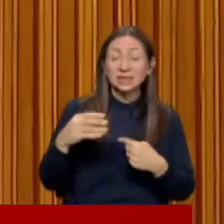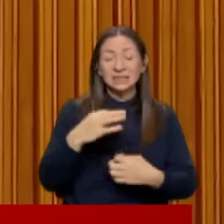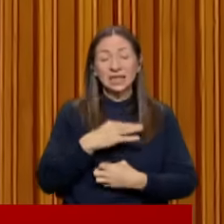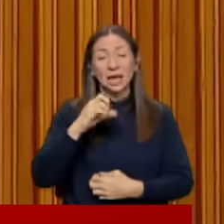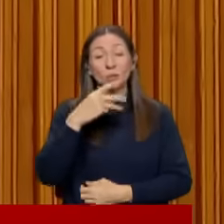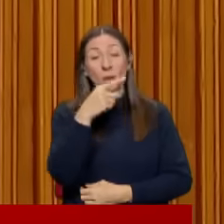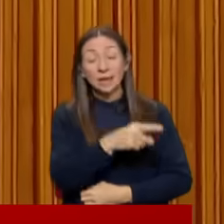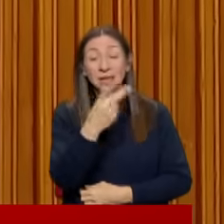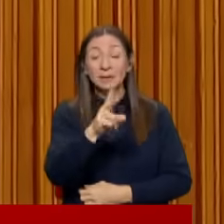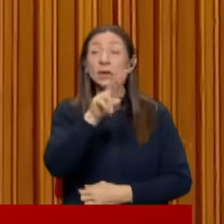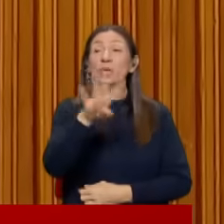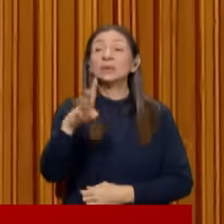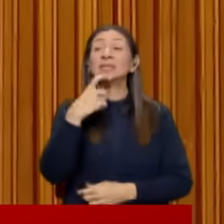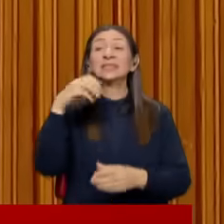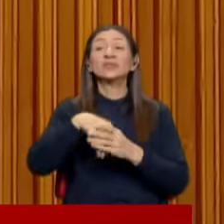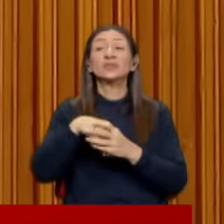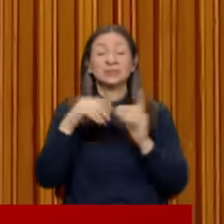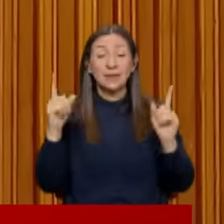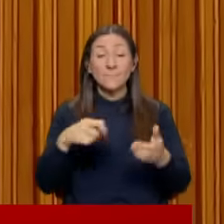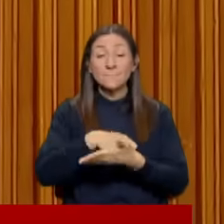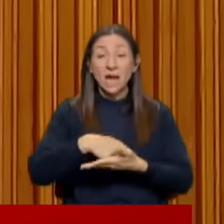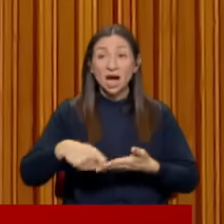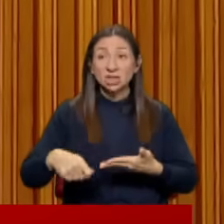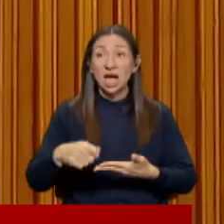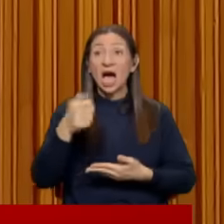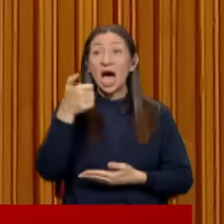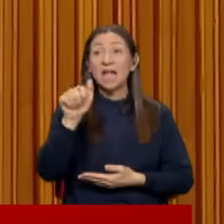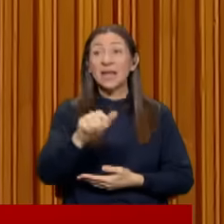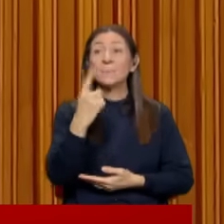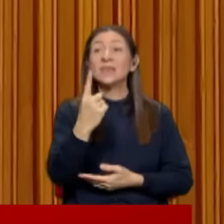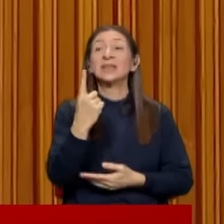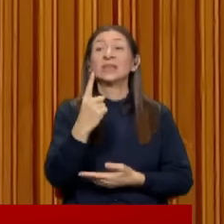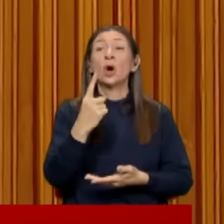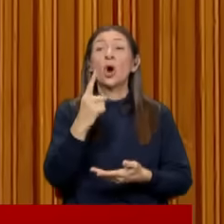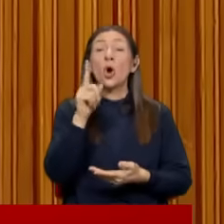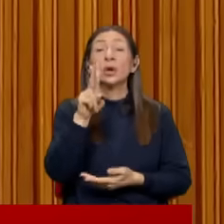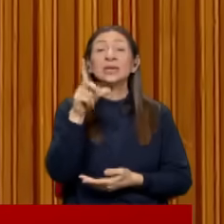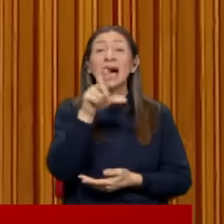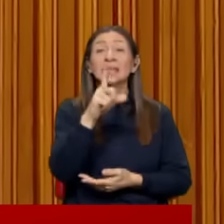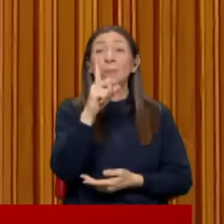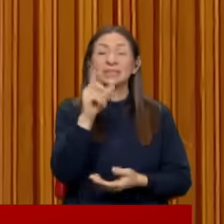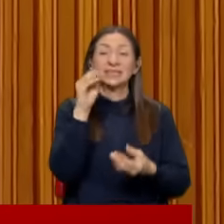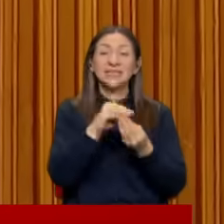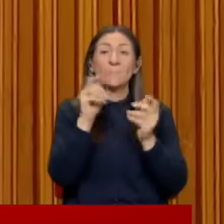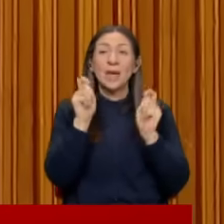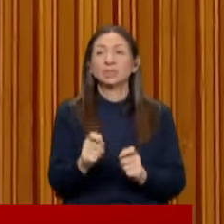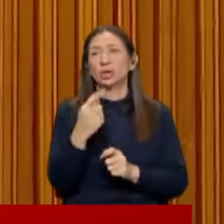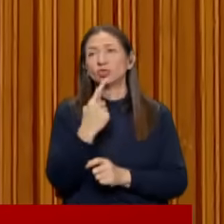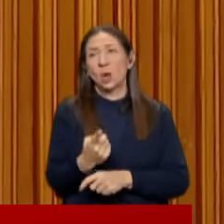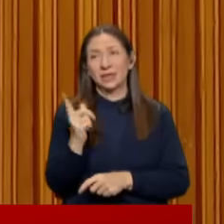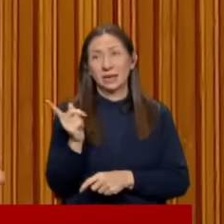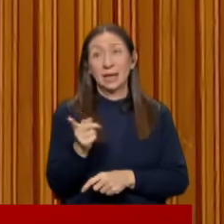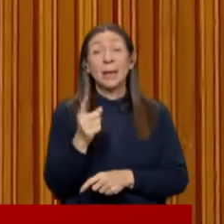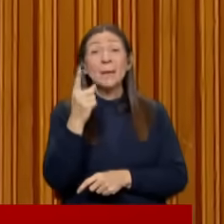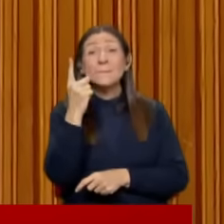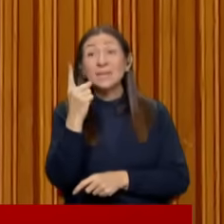Erdoğan, 2024 yılı itibariyle maaşların 6 ayda bir, 12 ayda bir zamlanacağını söyledi.